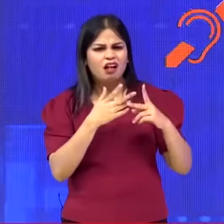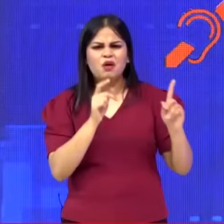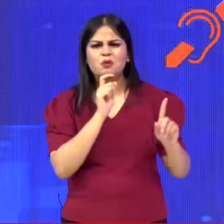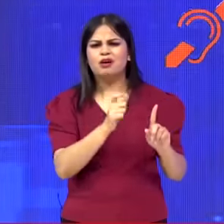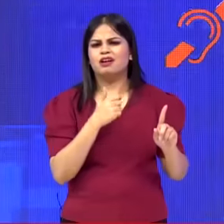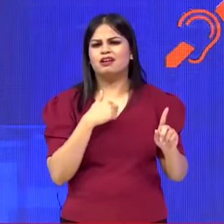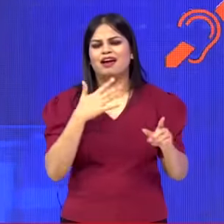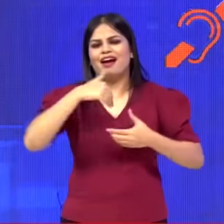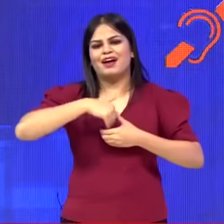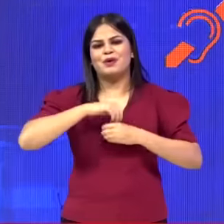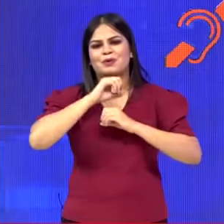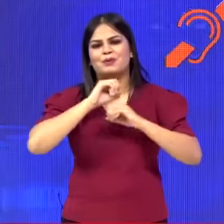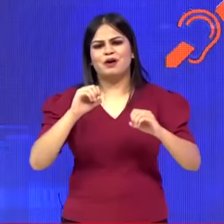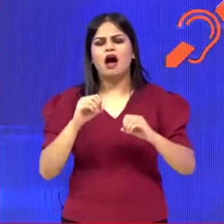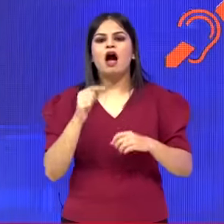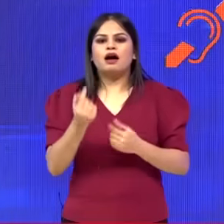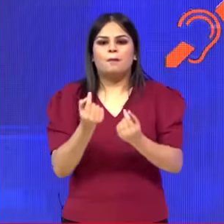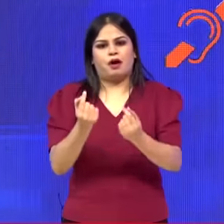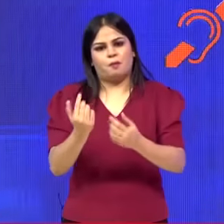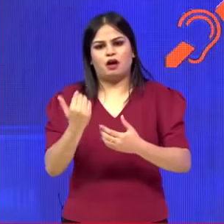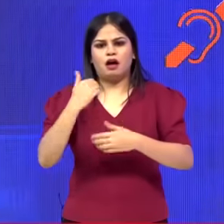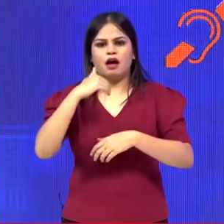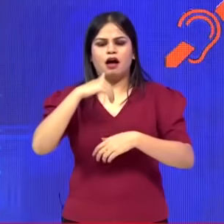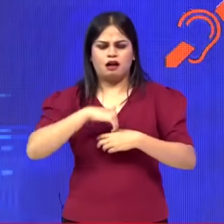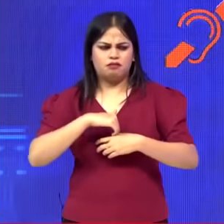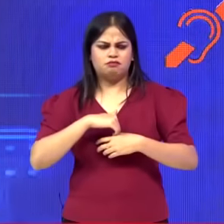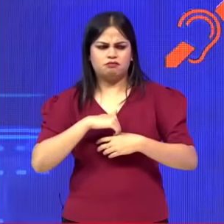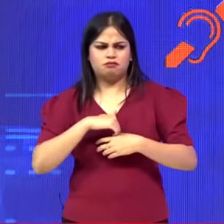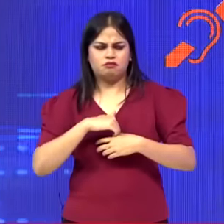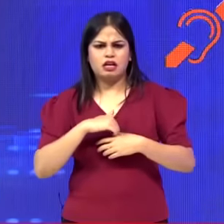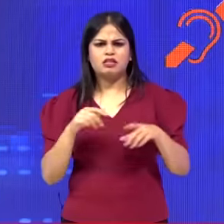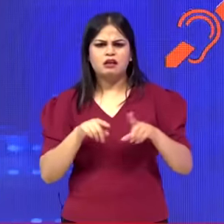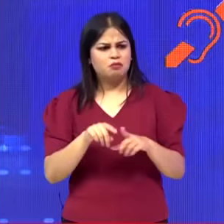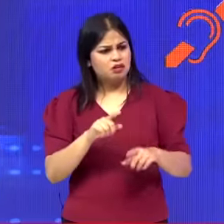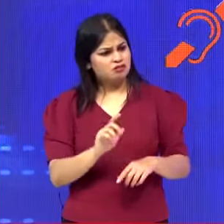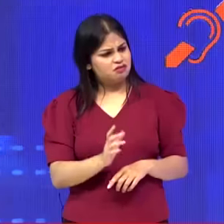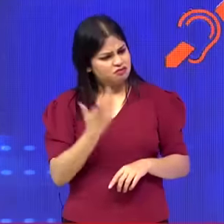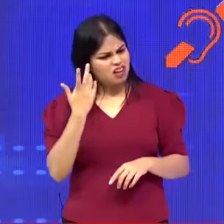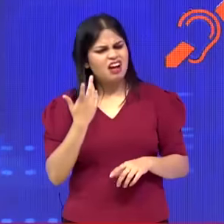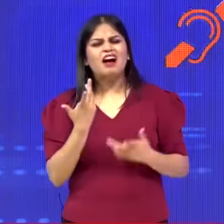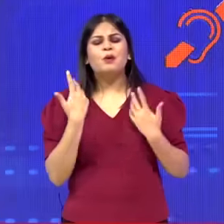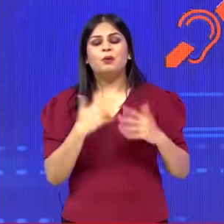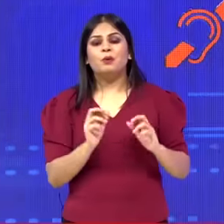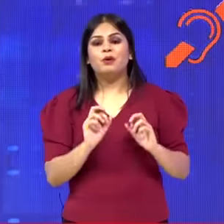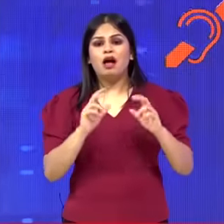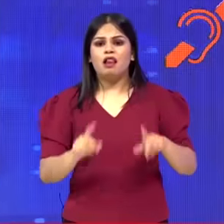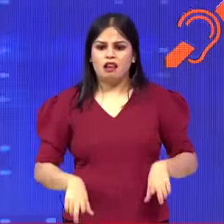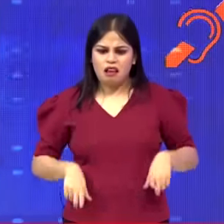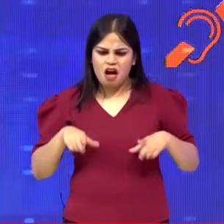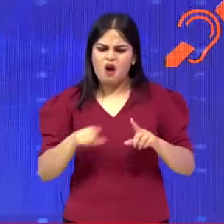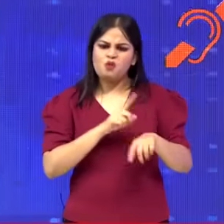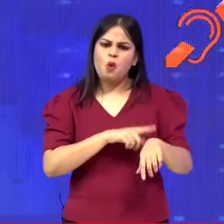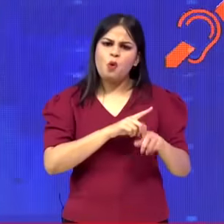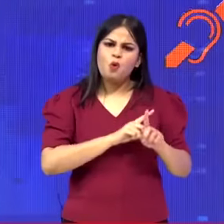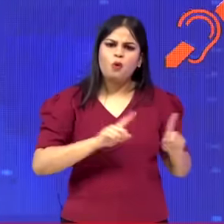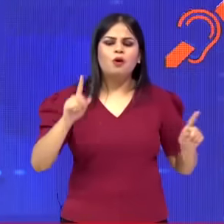सो वो मेरे में है नहीं, वो आ जाता है कभी कभी कह रहा अच्छा, एंड देन व्हाट यार लाइफ इज टू लॉन्ग फॉर